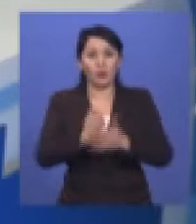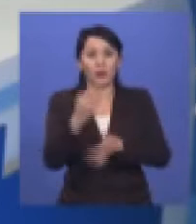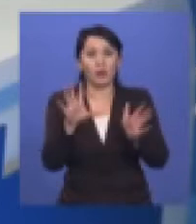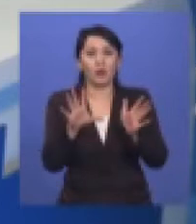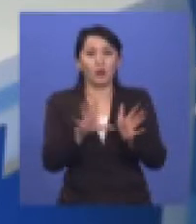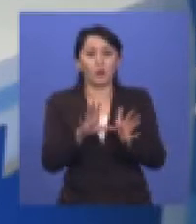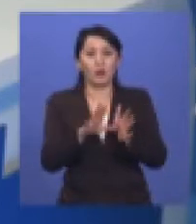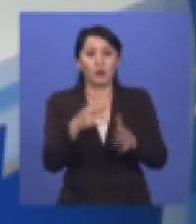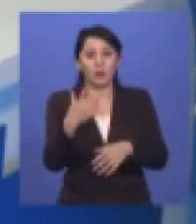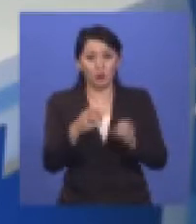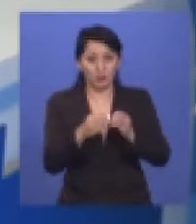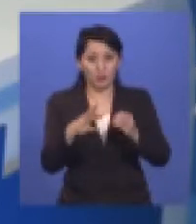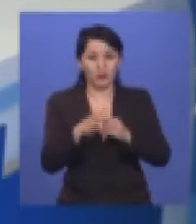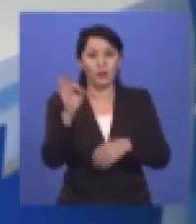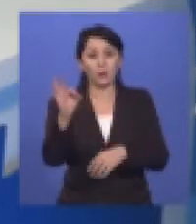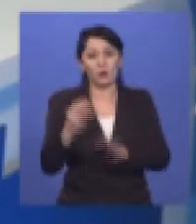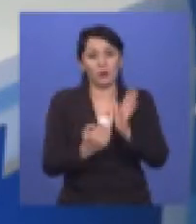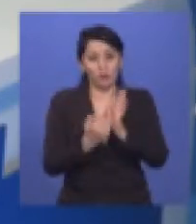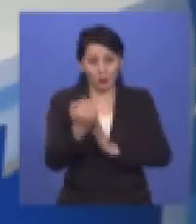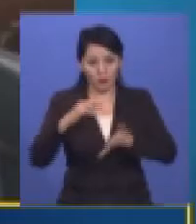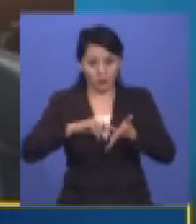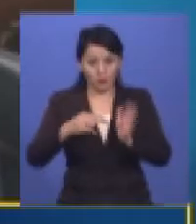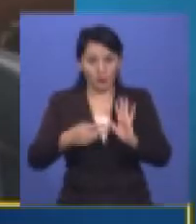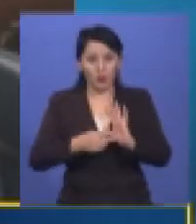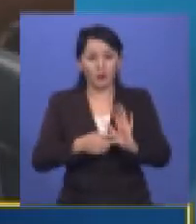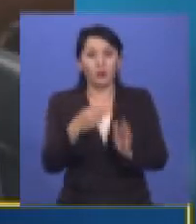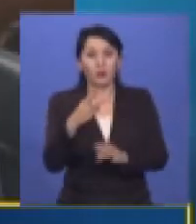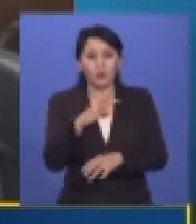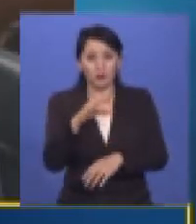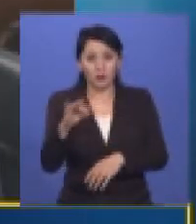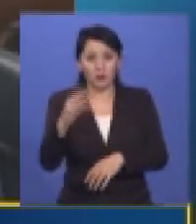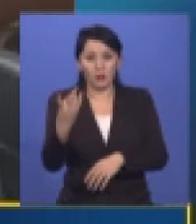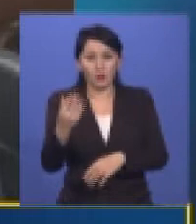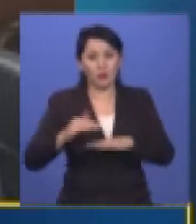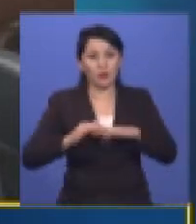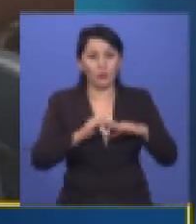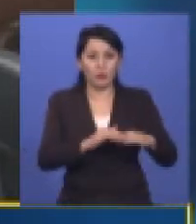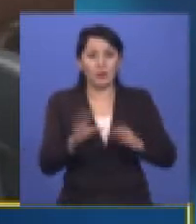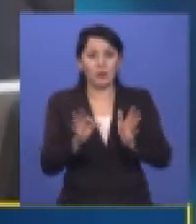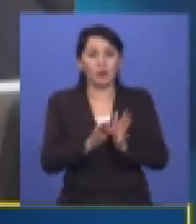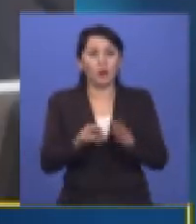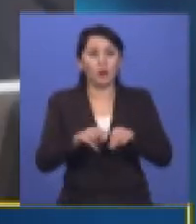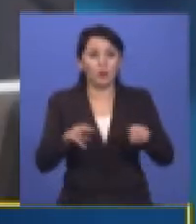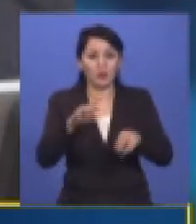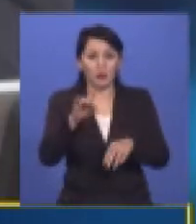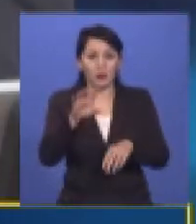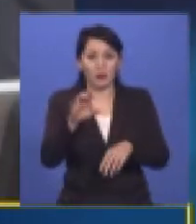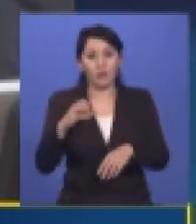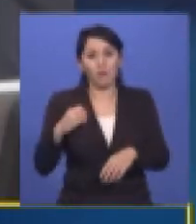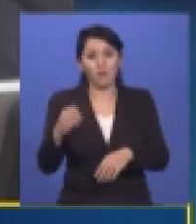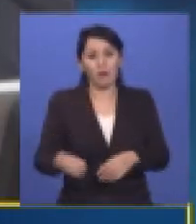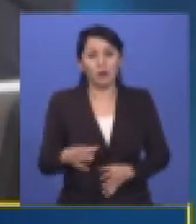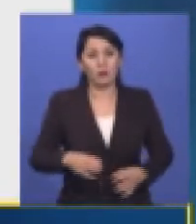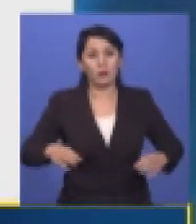энергия көздерін 3-15% дейін арттыру жоспарланып отыр. Бұған 3 триллион теңге инвестиция керек. Осы мақсатта үкімет араб және